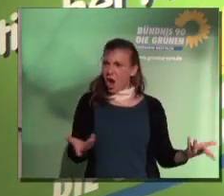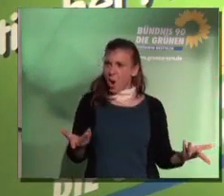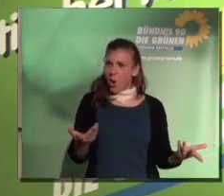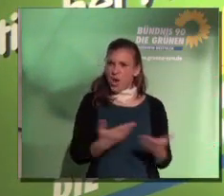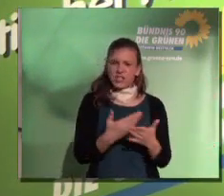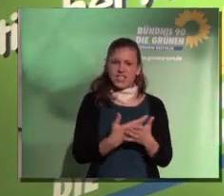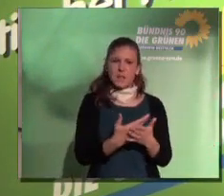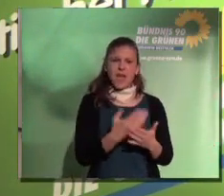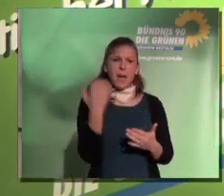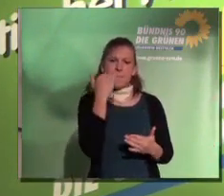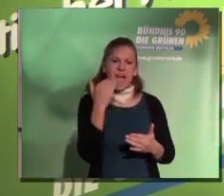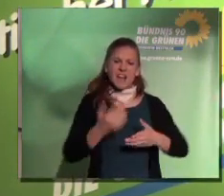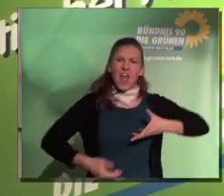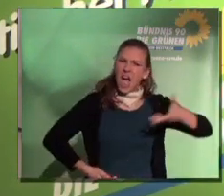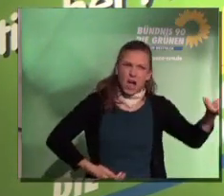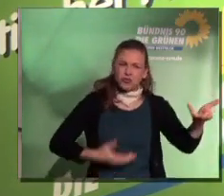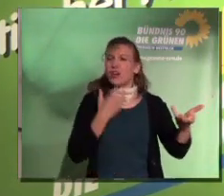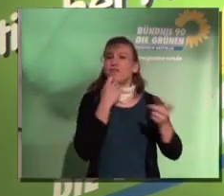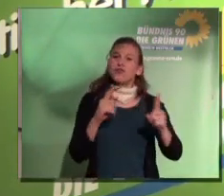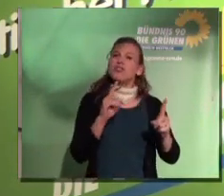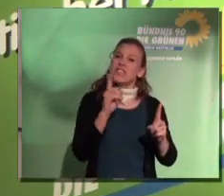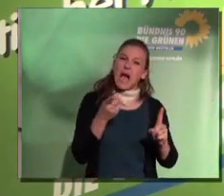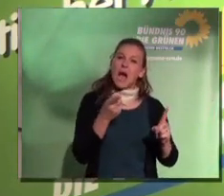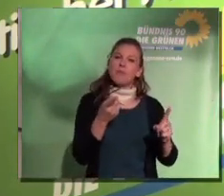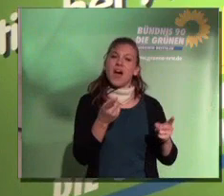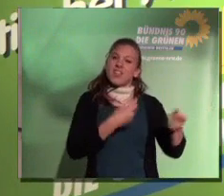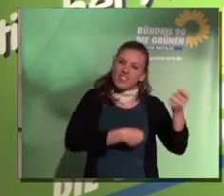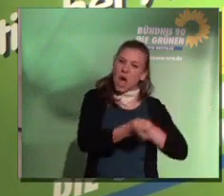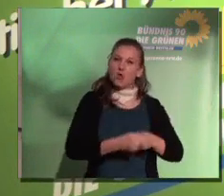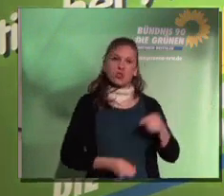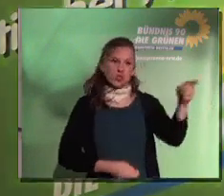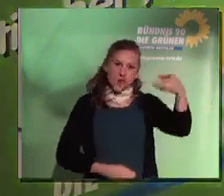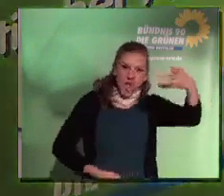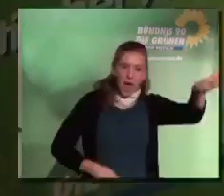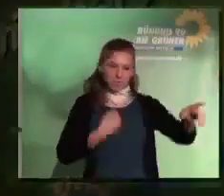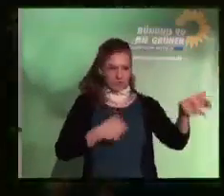Schafott, aber wir wollen sie ablösen, liebe Freunde und Freunde.